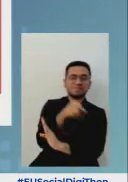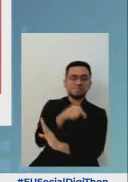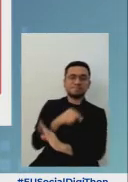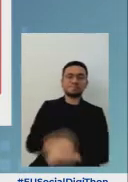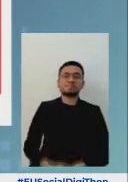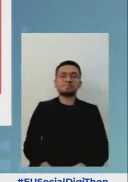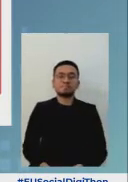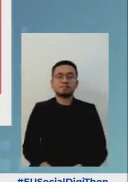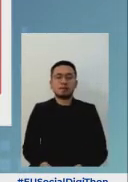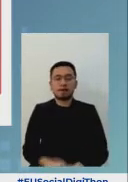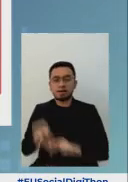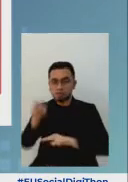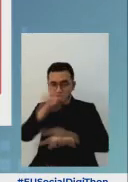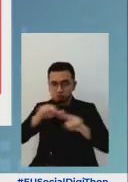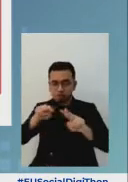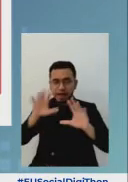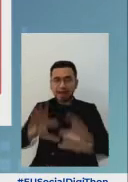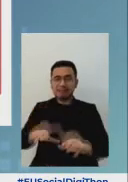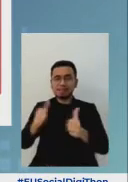itu